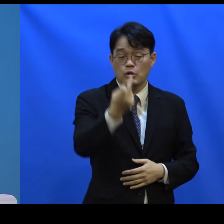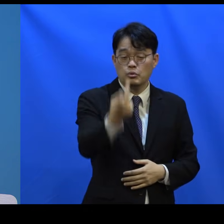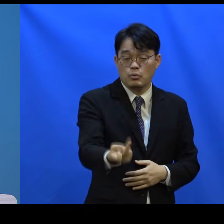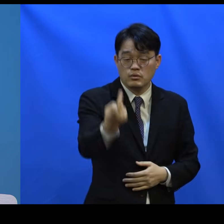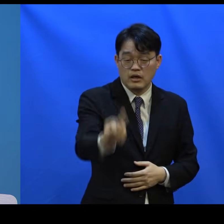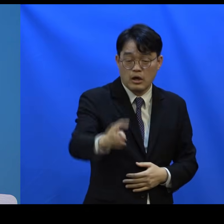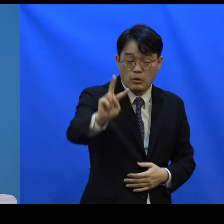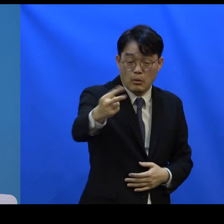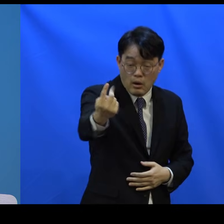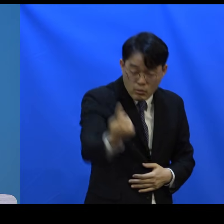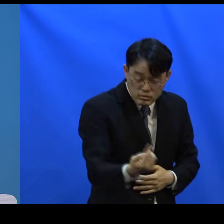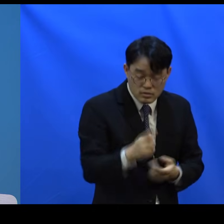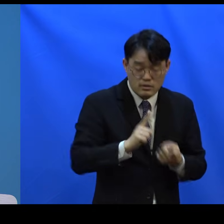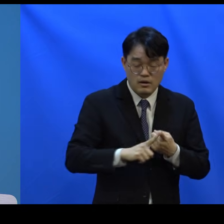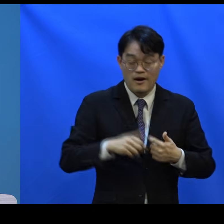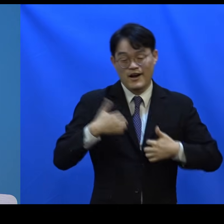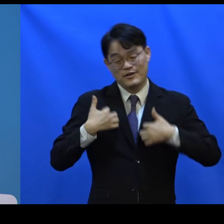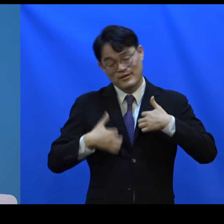그에게 은혜를 베푸는